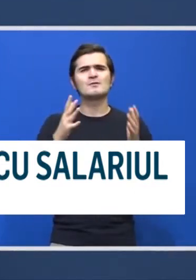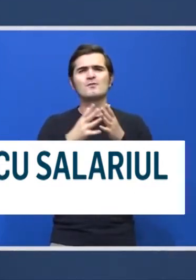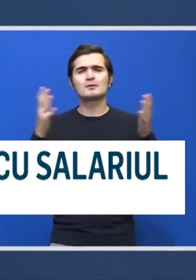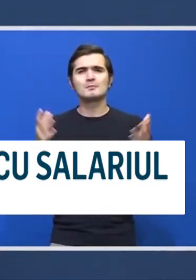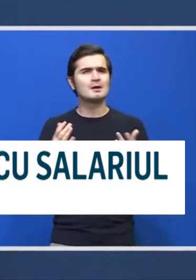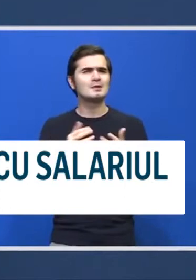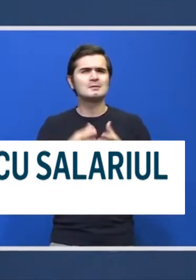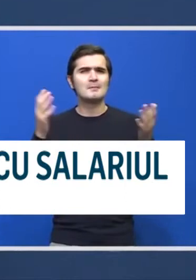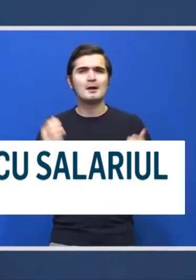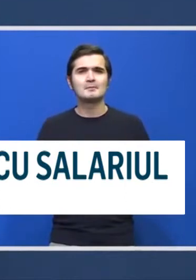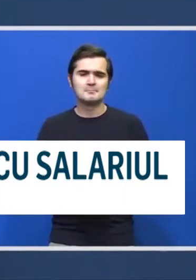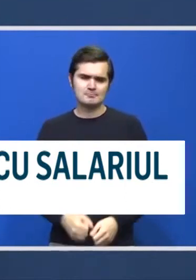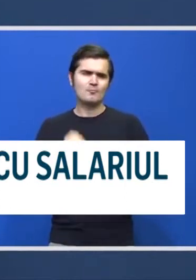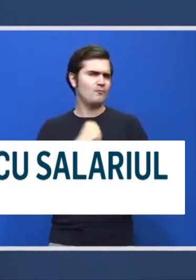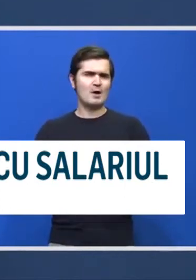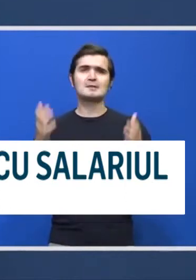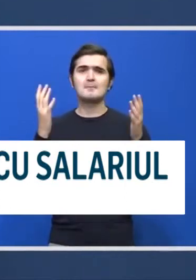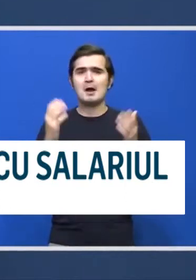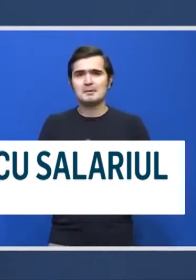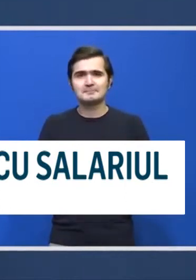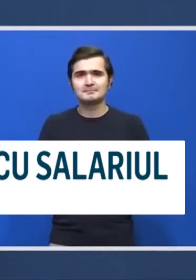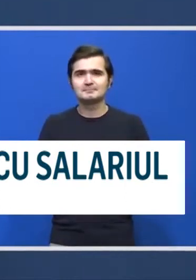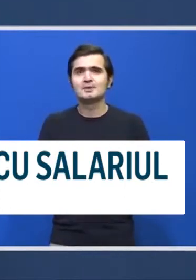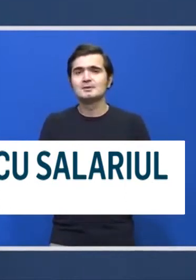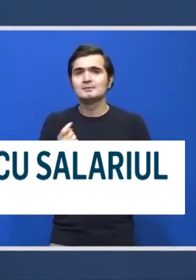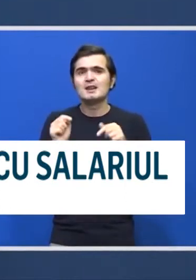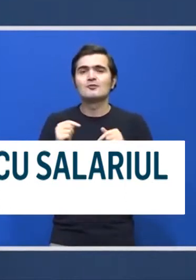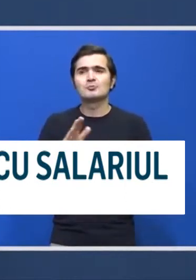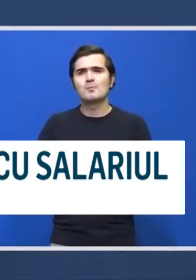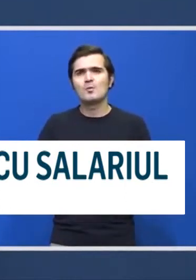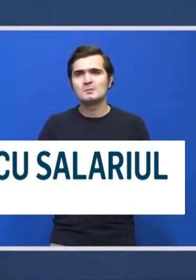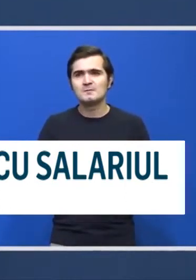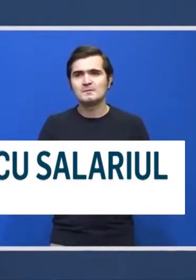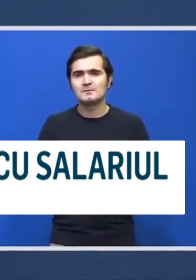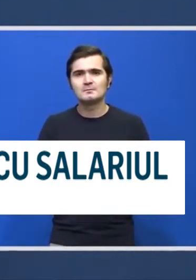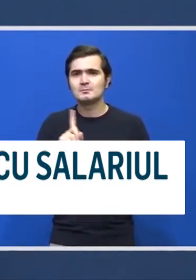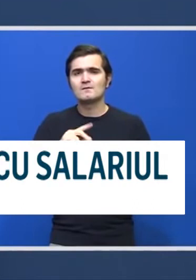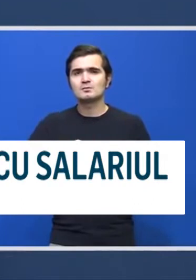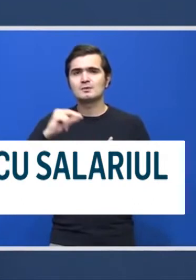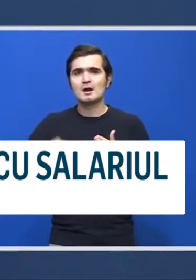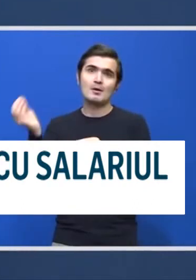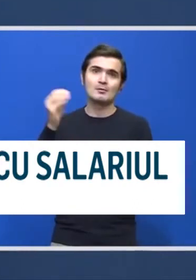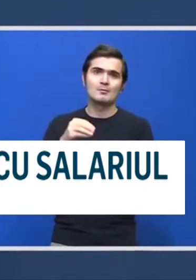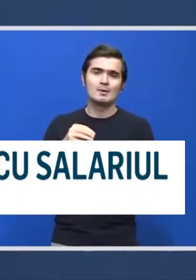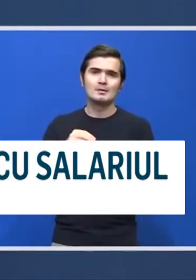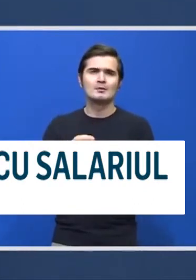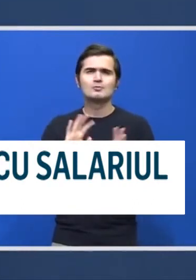de mare? Foarte mare. Tocmai din acest motiv n-am fost de acord cu această